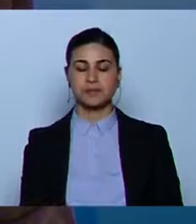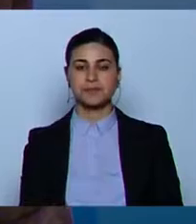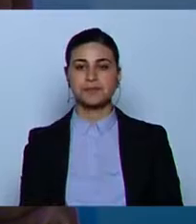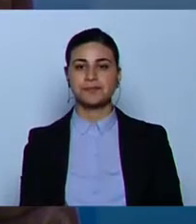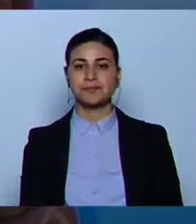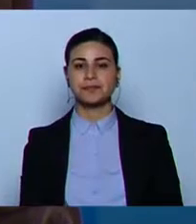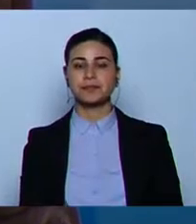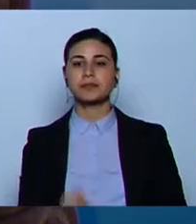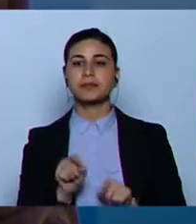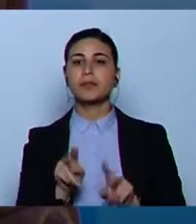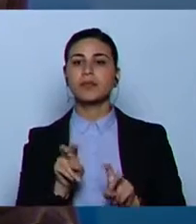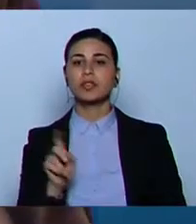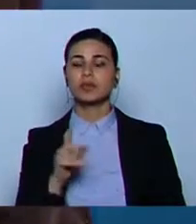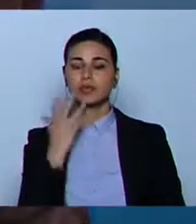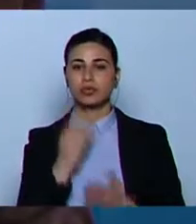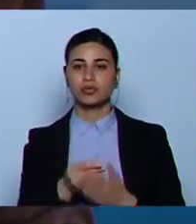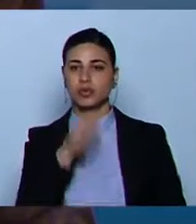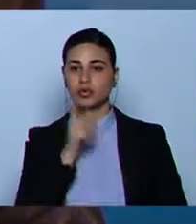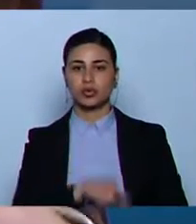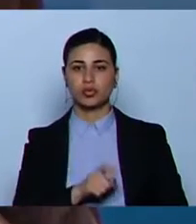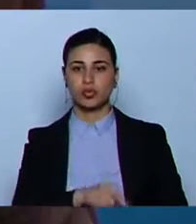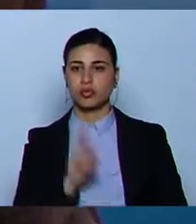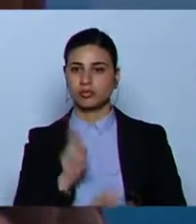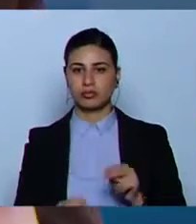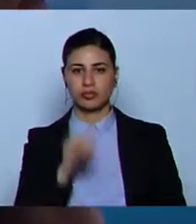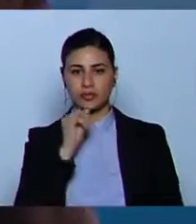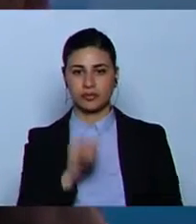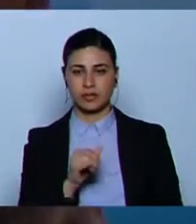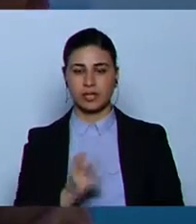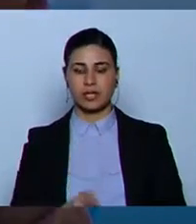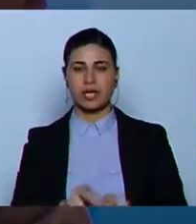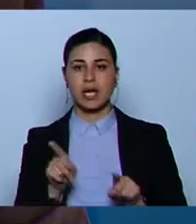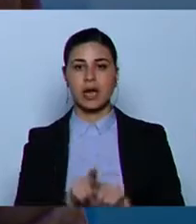ნიშნავს იმას, რომ ჩვენ ფაქტიურად დრო აღარ გვაქვს იმისთვის, რომ მოვასწროთ ამ